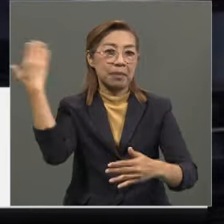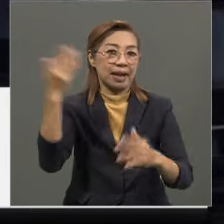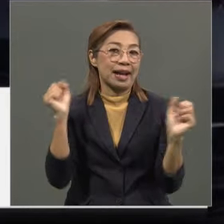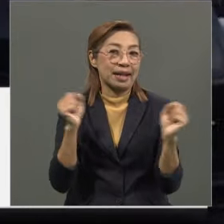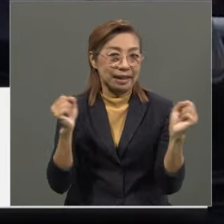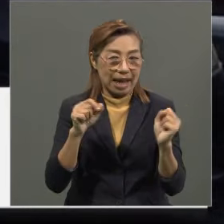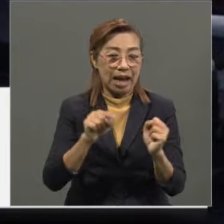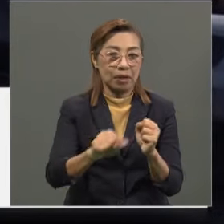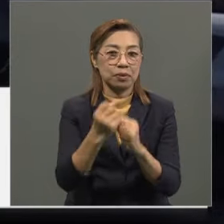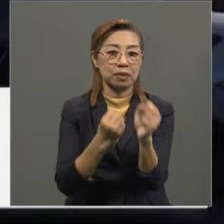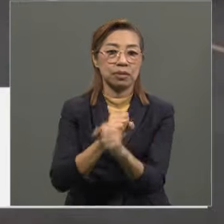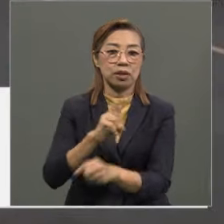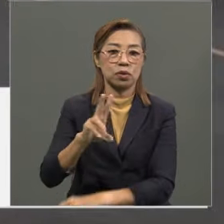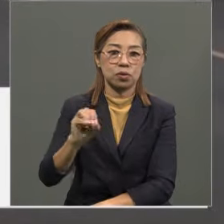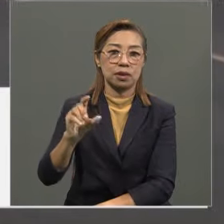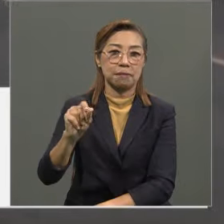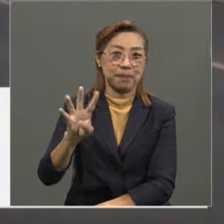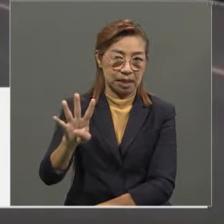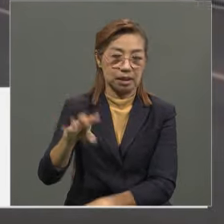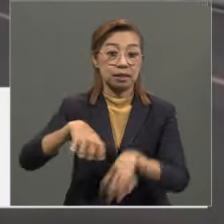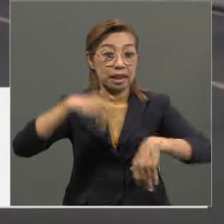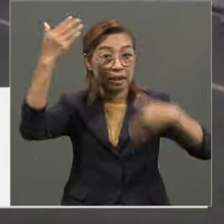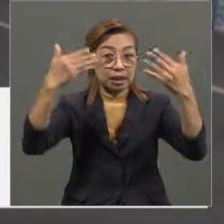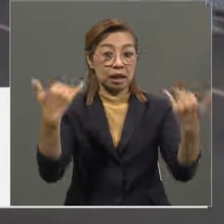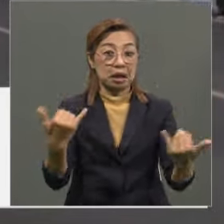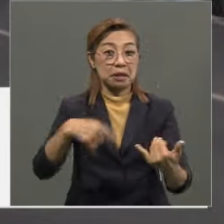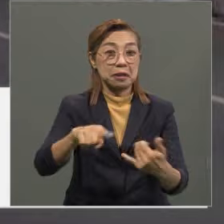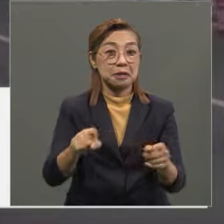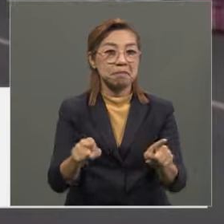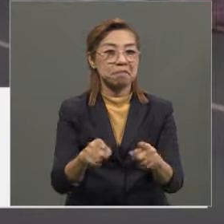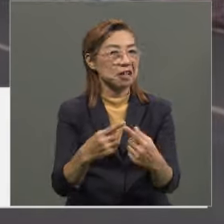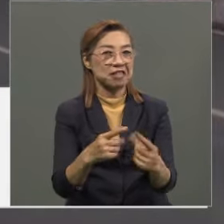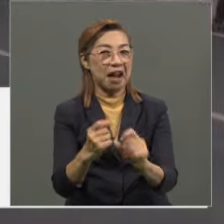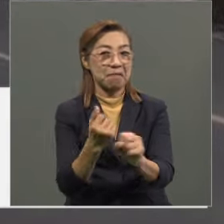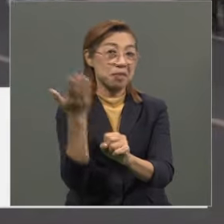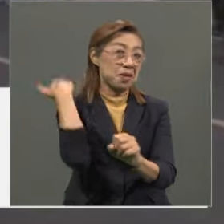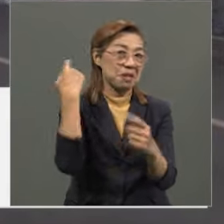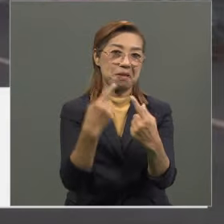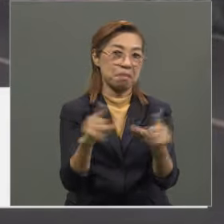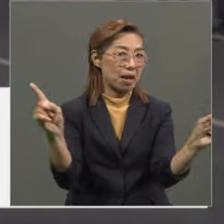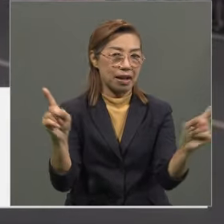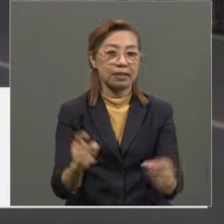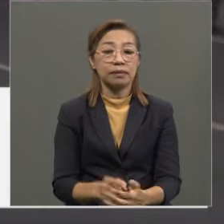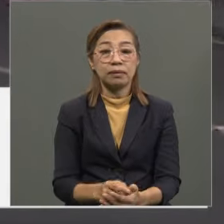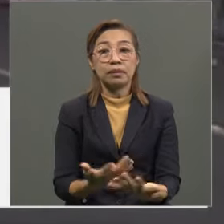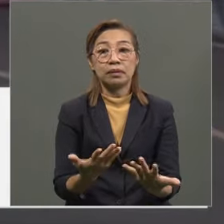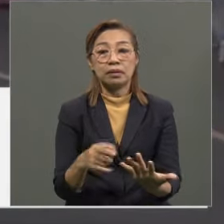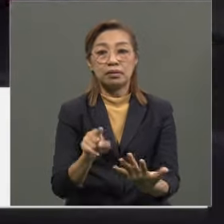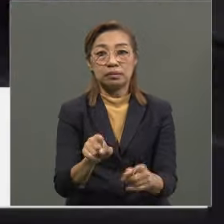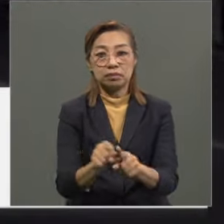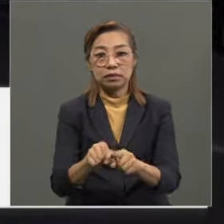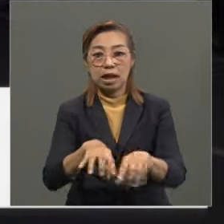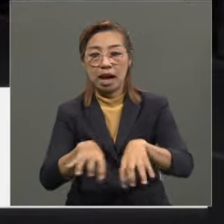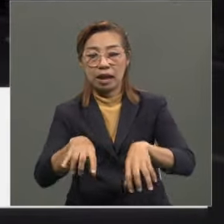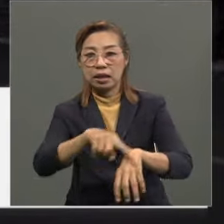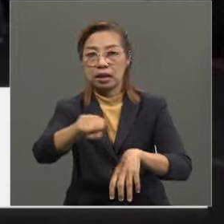Festival 2024ซึ่งการจัดงานครั้งนี้ไม่เหมือนเดิมนะจะมีความแตกต่างกว่าครั้งที่ผ่านๆมาและจะทำให้เกิด